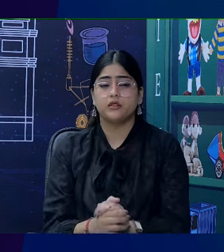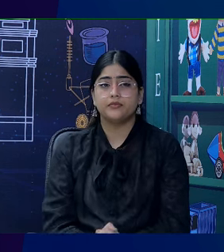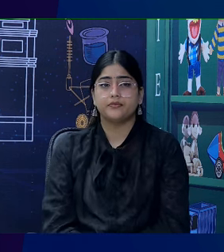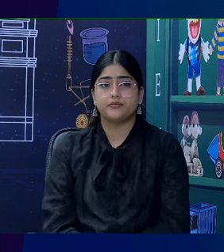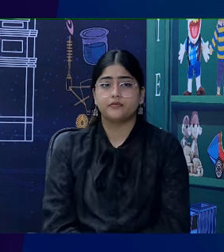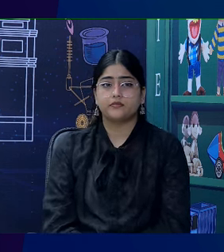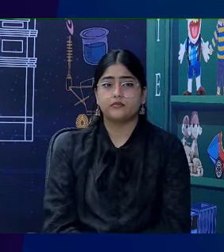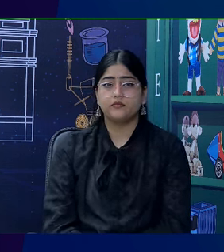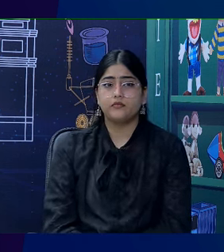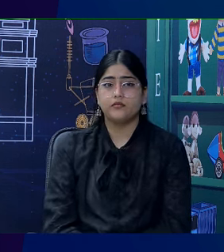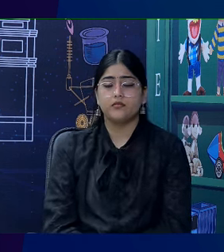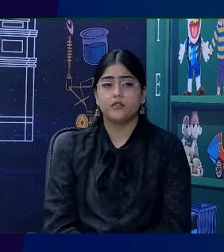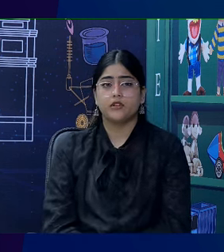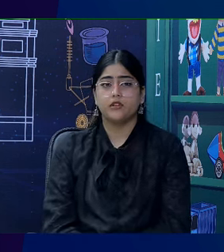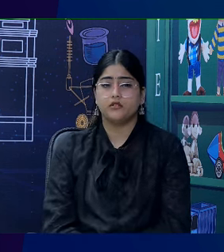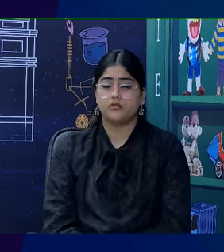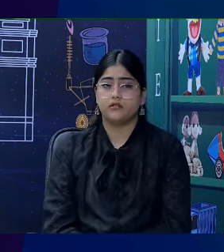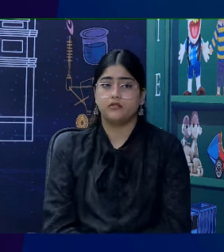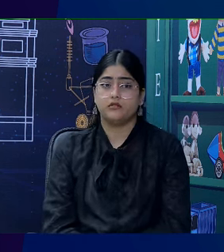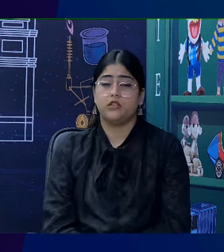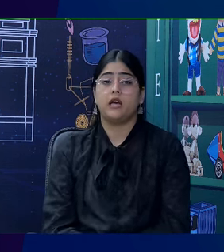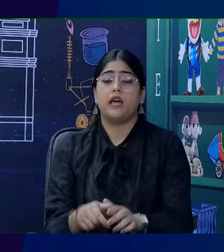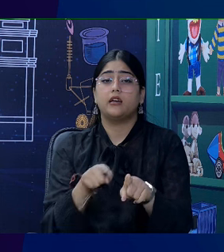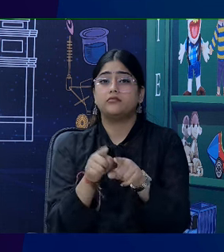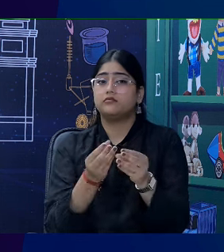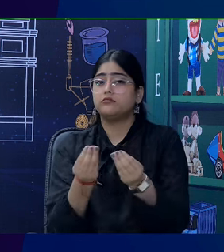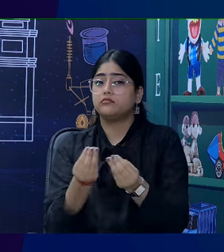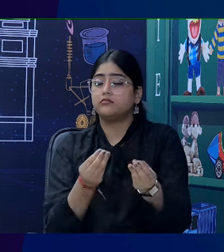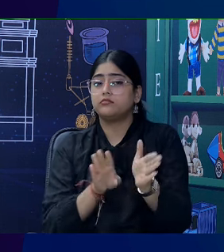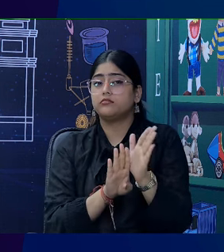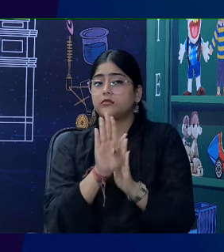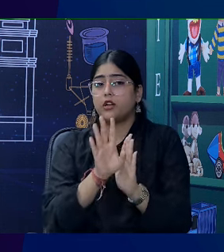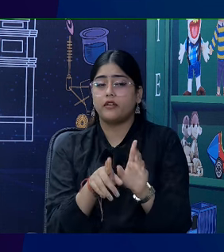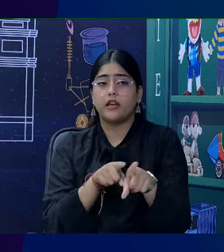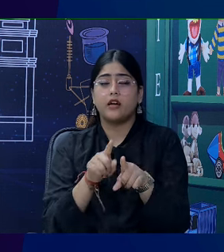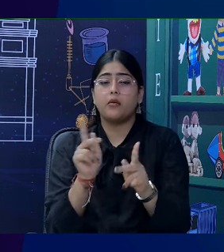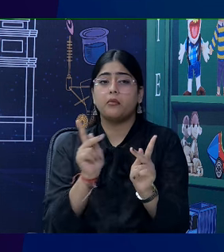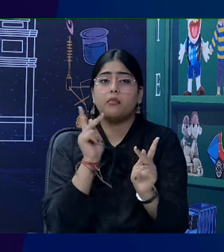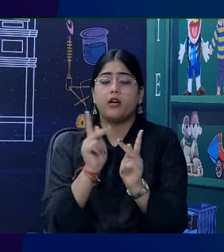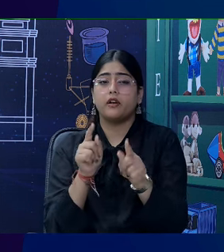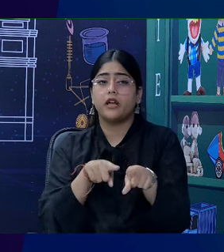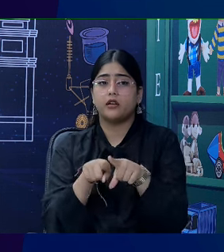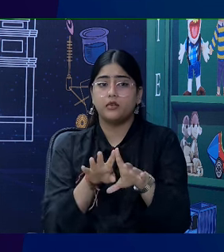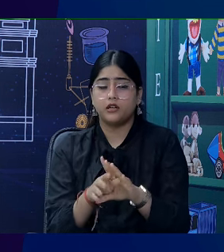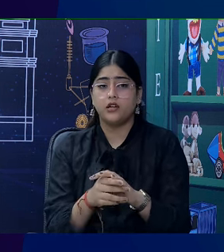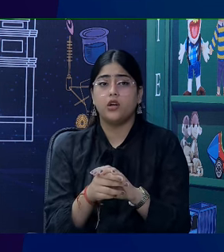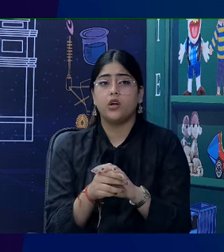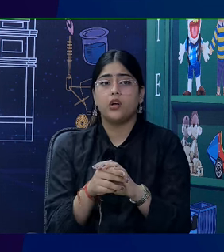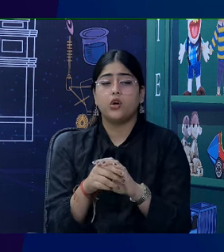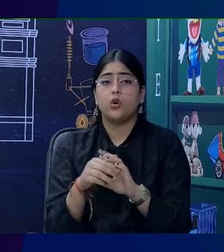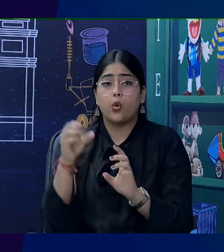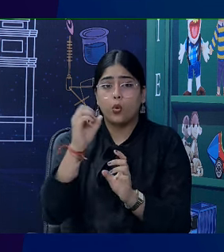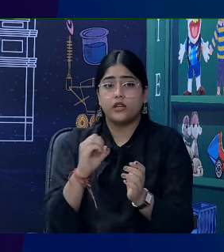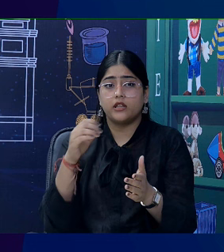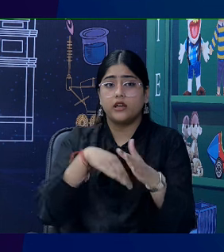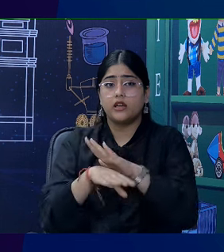उनके आजूबाजू में इर्दगिर्द ही विकसित हुई थी और उसका एक बहुत ही अच्छा उदाहरण है पुरी में यानी उड़ीसा में